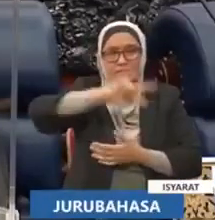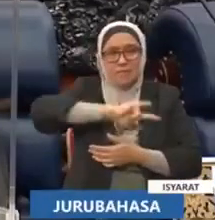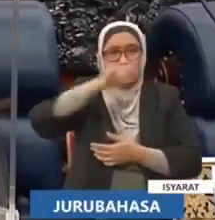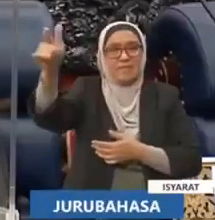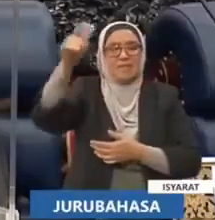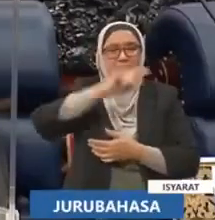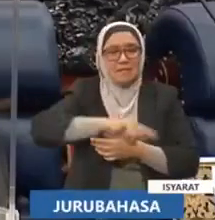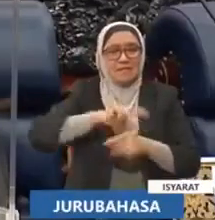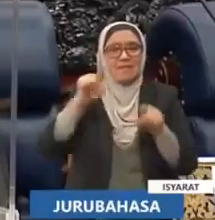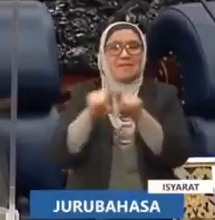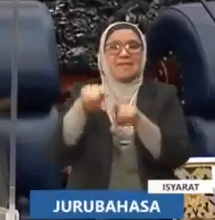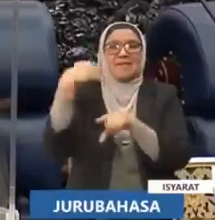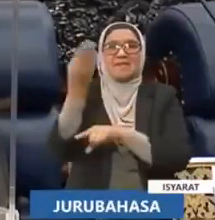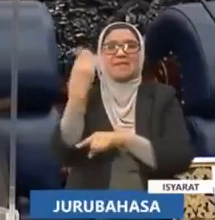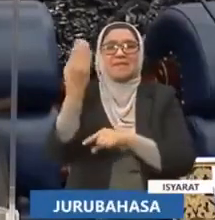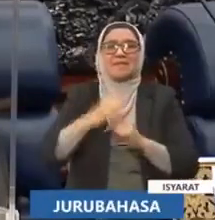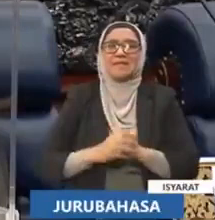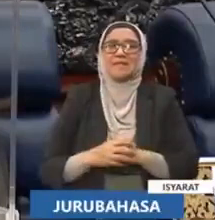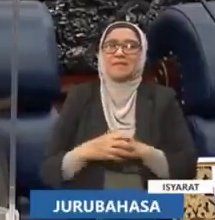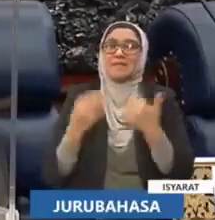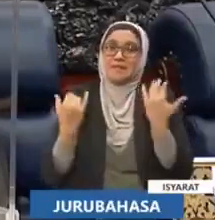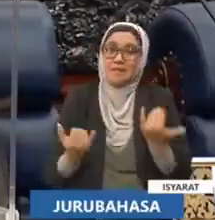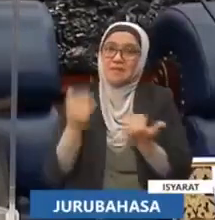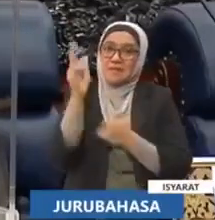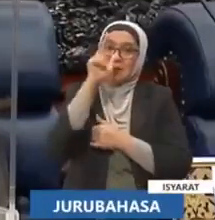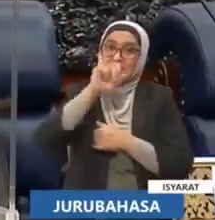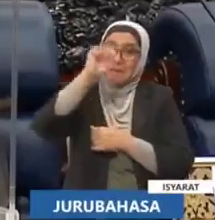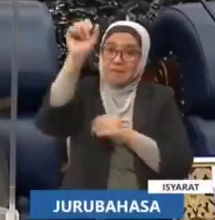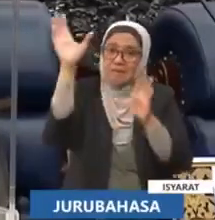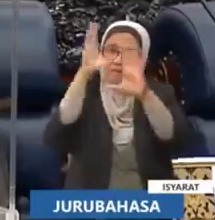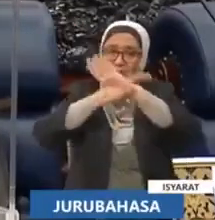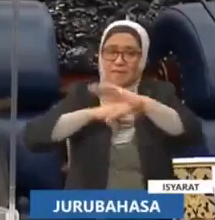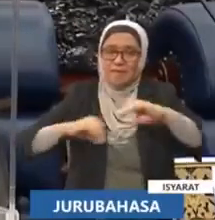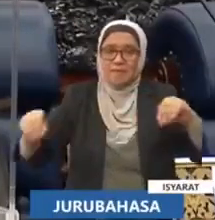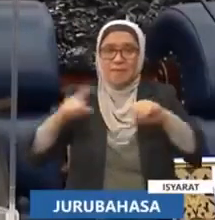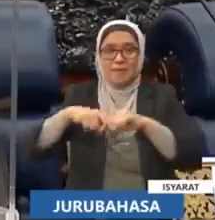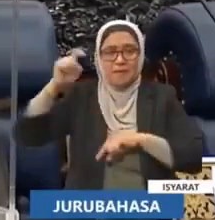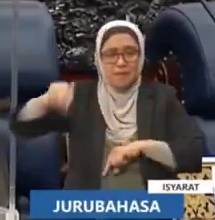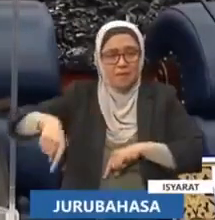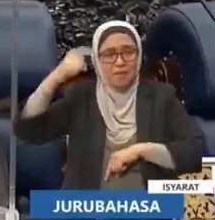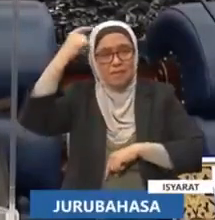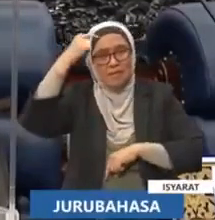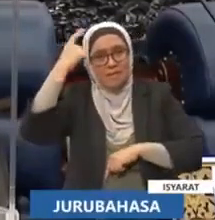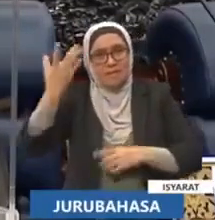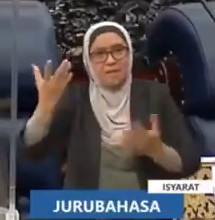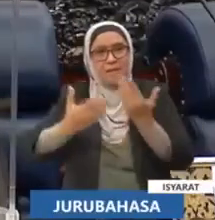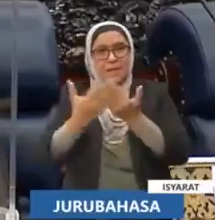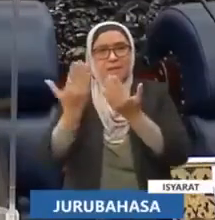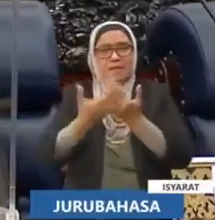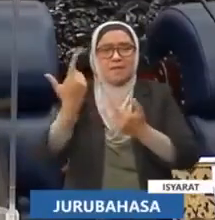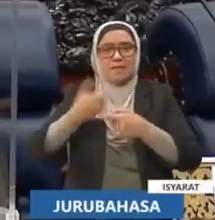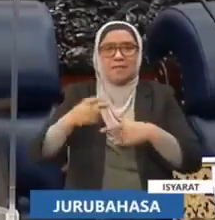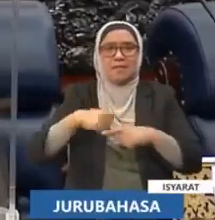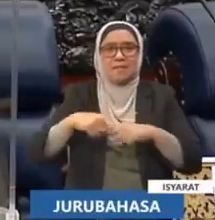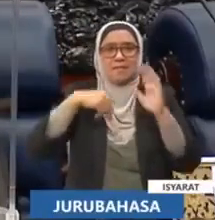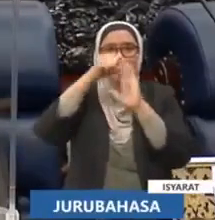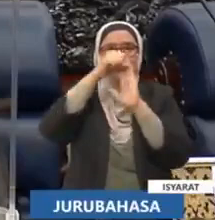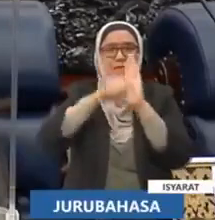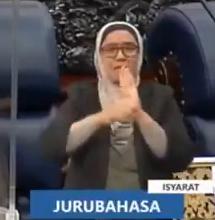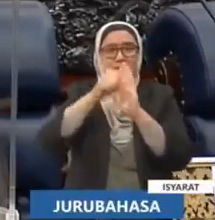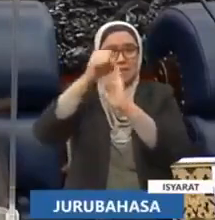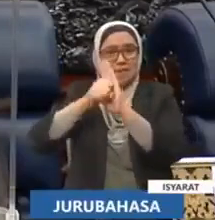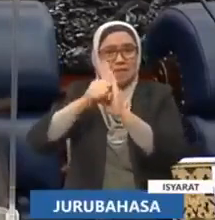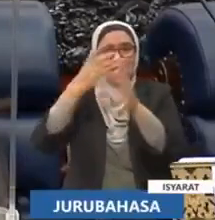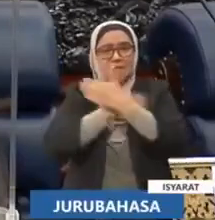ini, Kerajaan Negeri Sabah dan Sarawak wajar mempertimbangkan untuk mempermudahkan protokol kesihatan bagi kemasukan penumpang ke Sabah dan